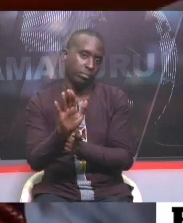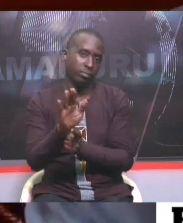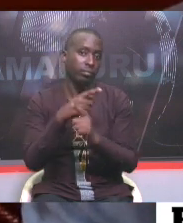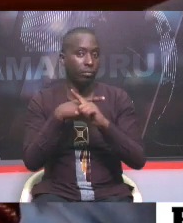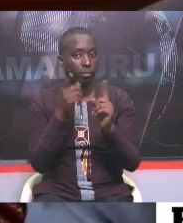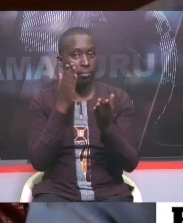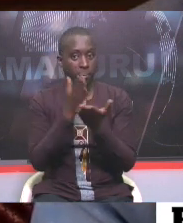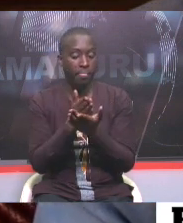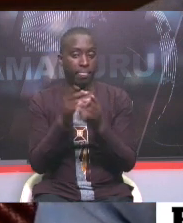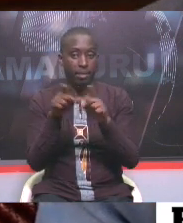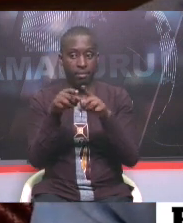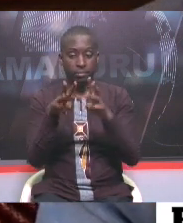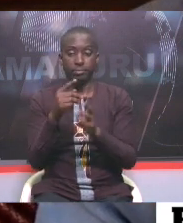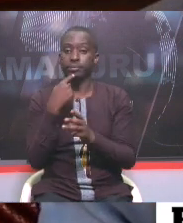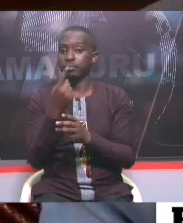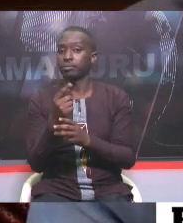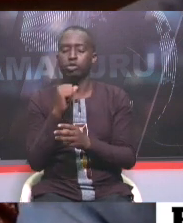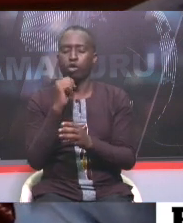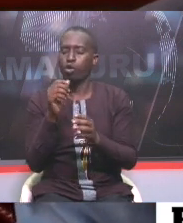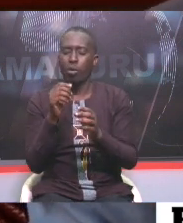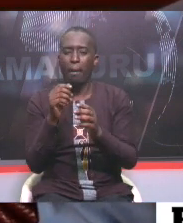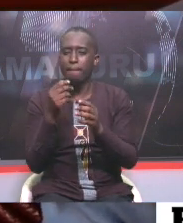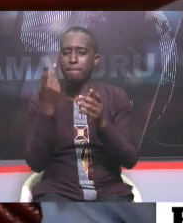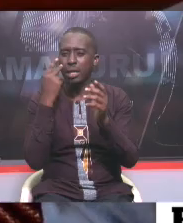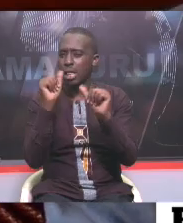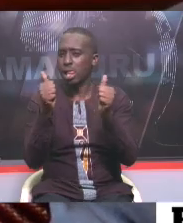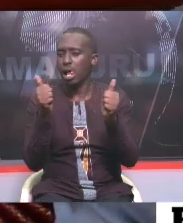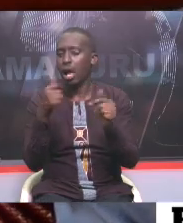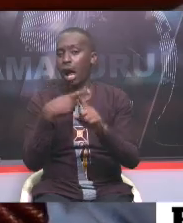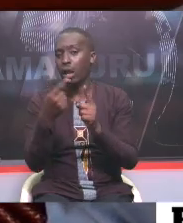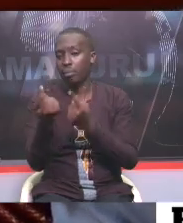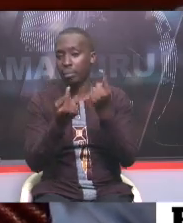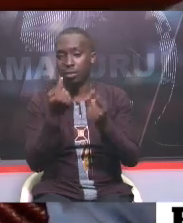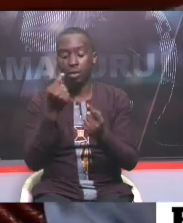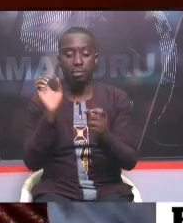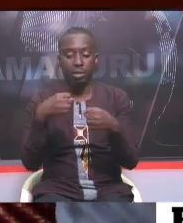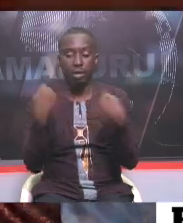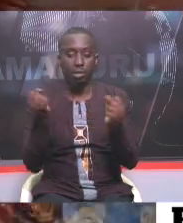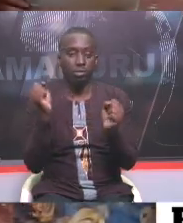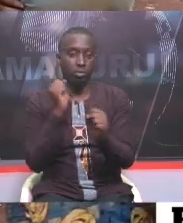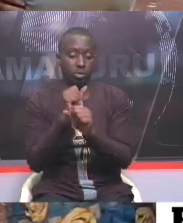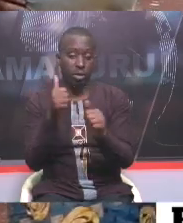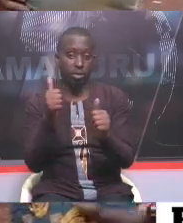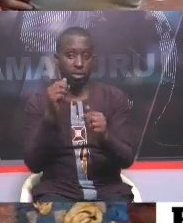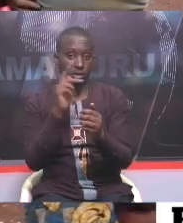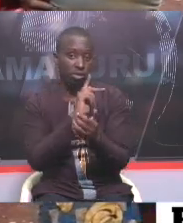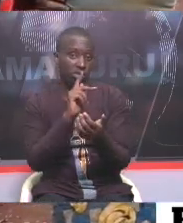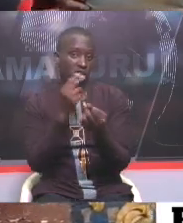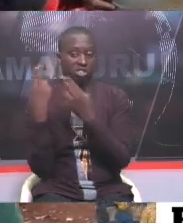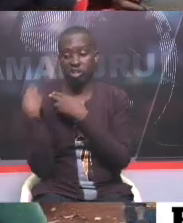Ariko nanone nk'uko mwarimu bivuze nta byera ngo gute, hari bamwe muri bo batefite ku izo nshingano zabo bakazajya bumva